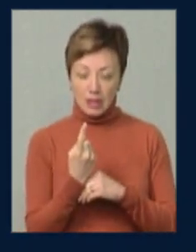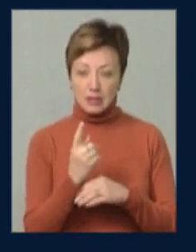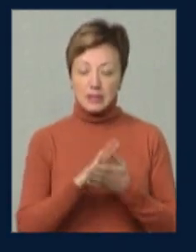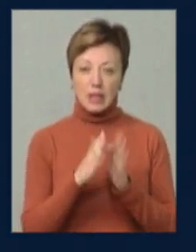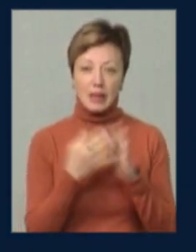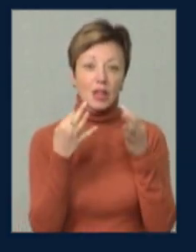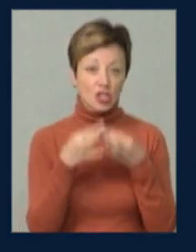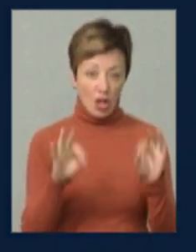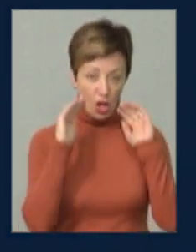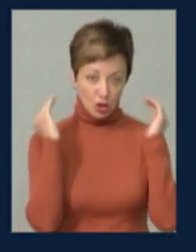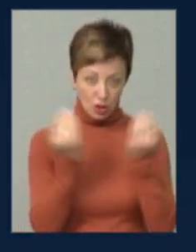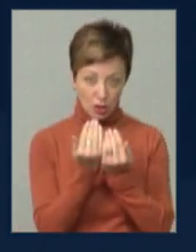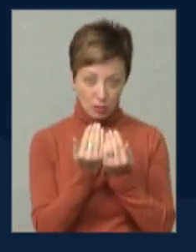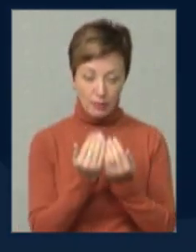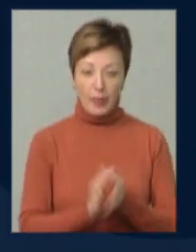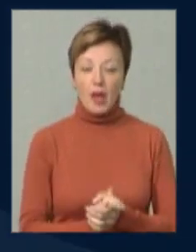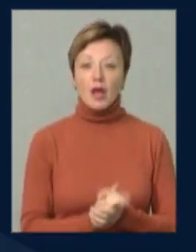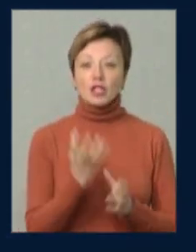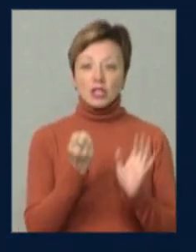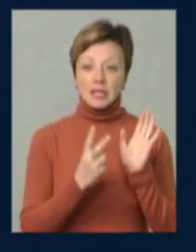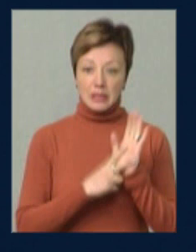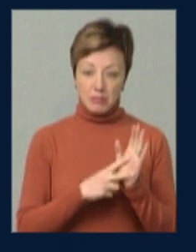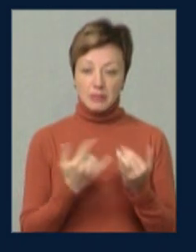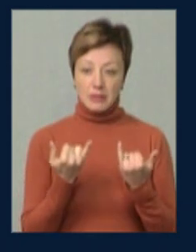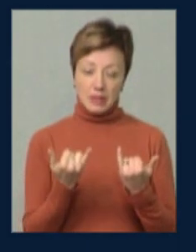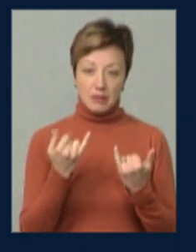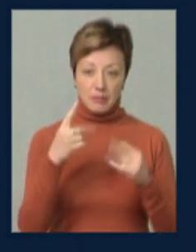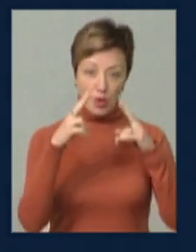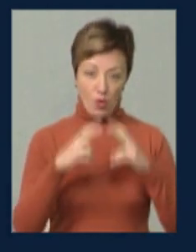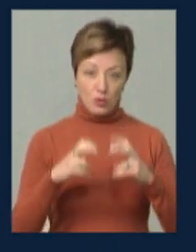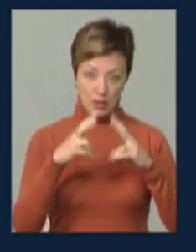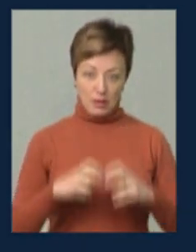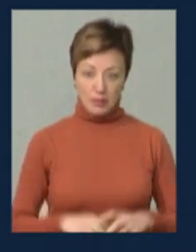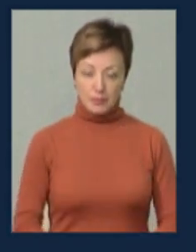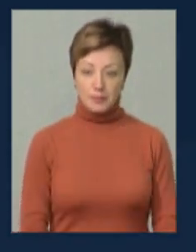статус незалежних православних громад. Ще 7 таких перебувають на розгляді.